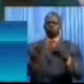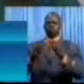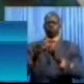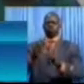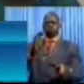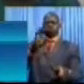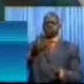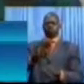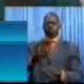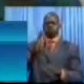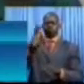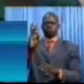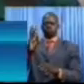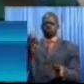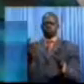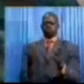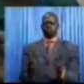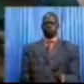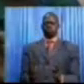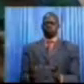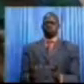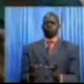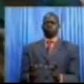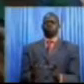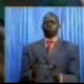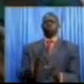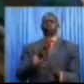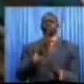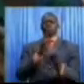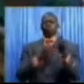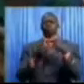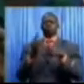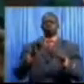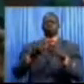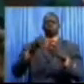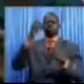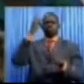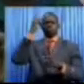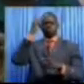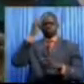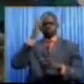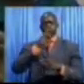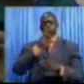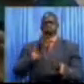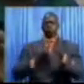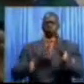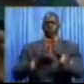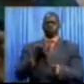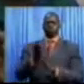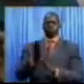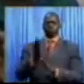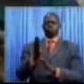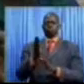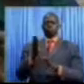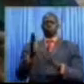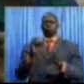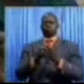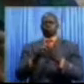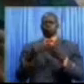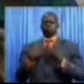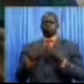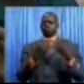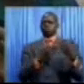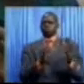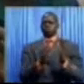46 présentement, nous est venue à l'idée. Nous sommes allés au niveau des... On a déjà d'abord identifié